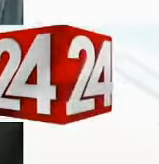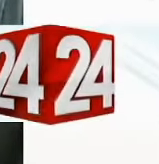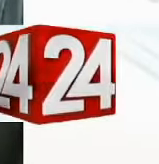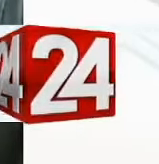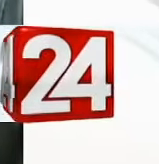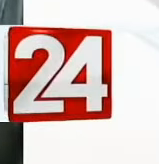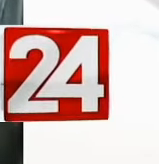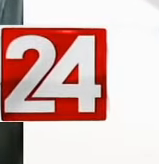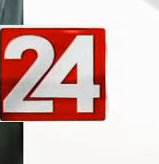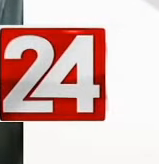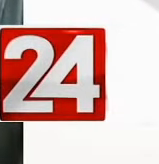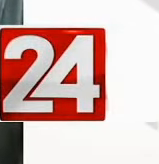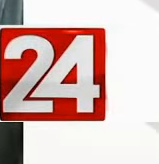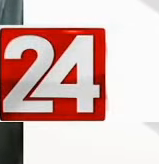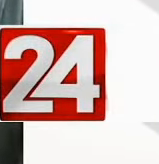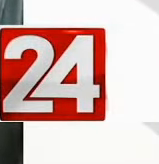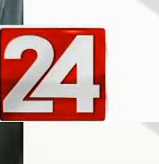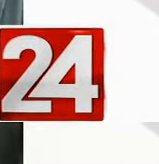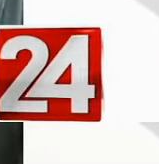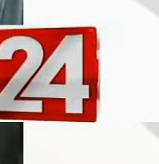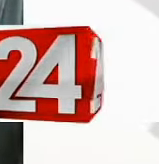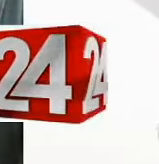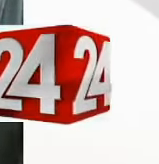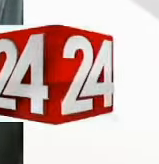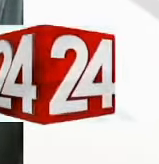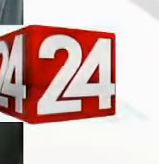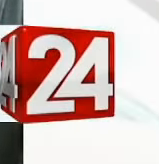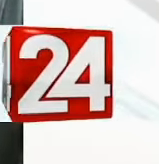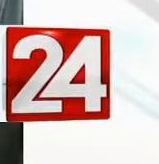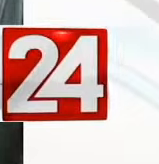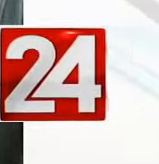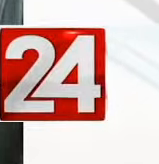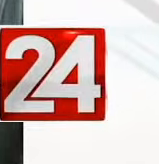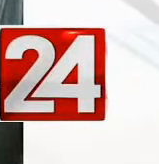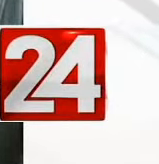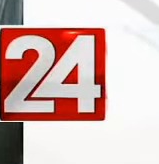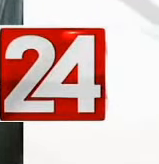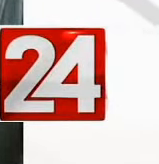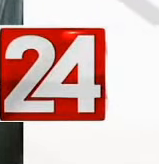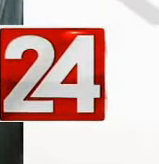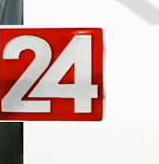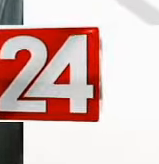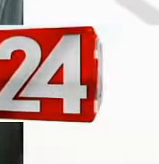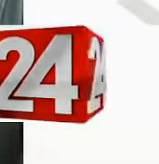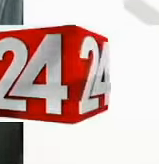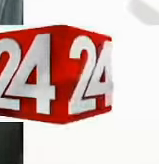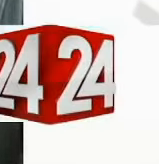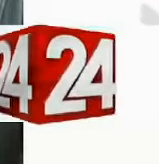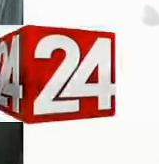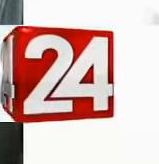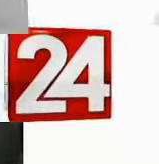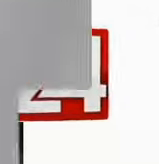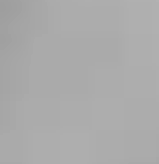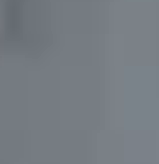Eksklusibo, hulikam, gwardya, pumalag sa mga holdupper na umatake sa binabantayang tindahan.